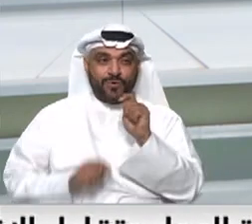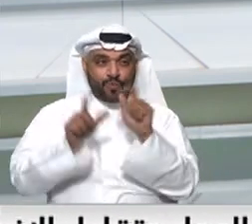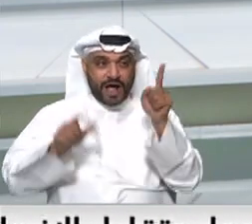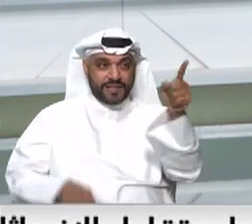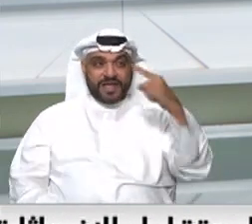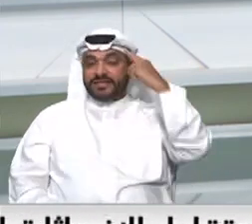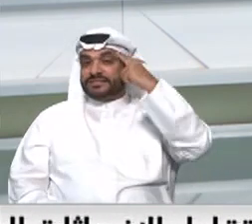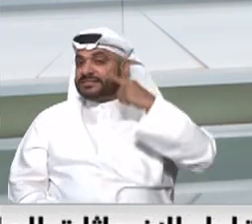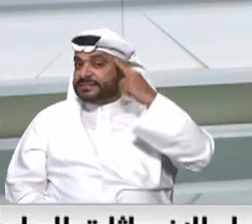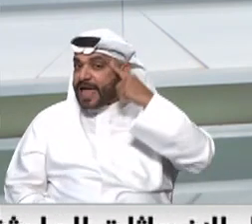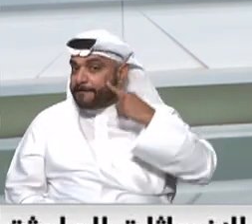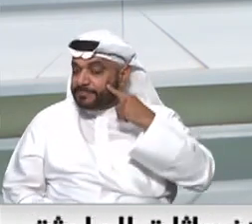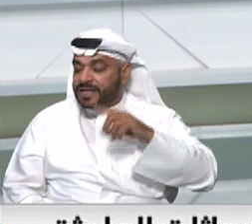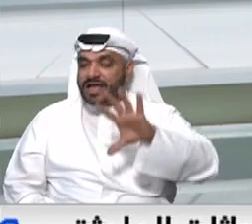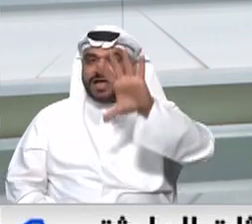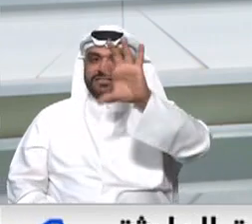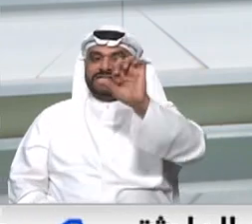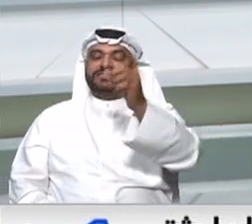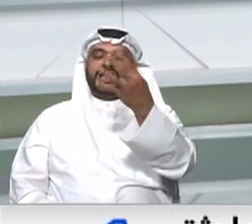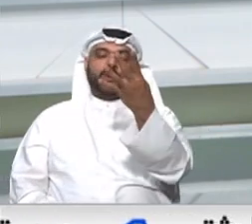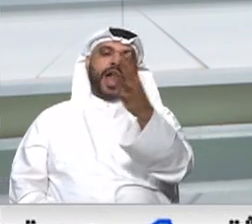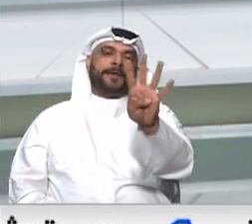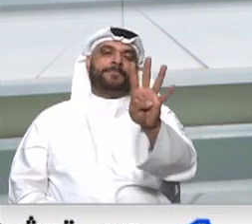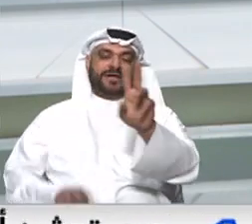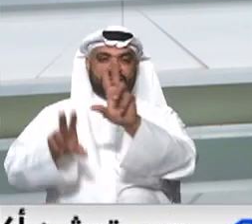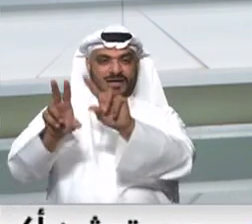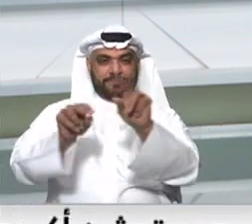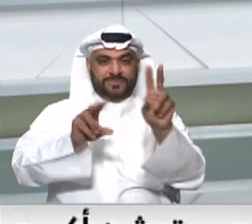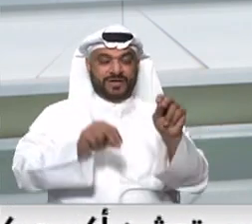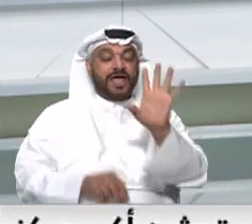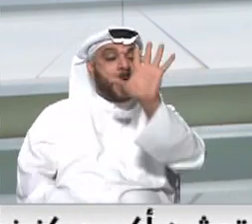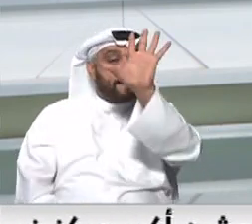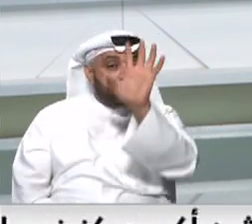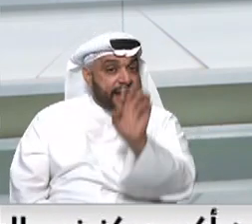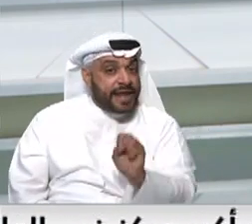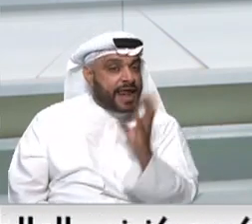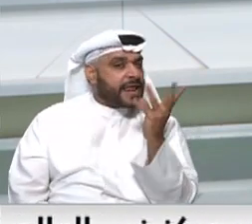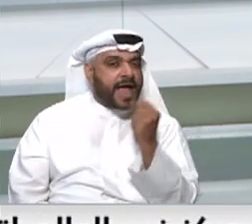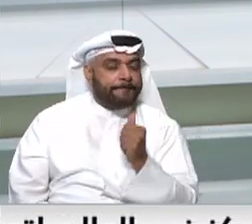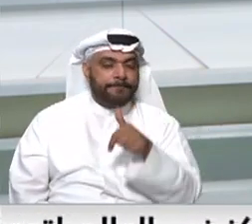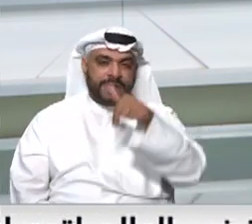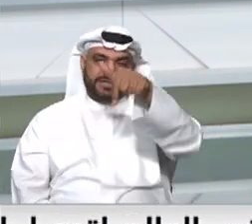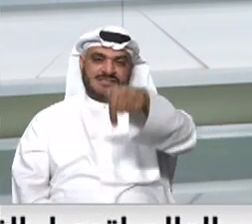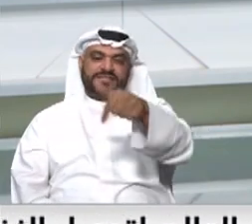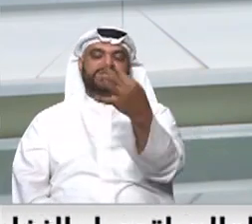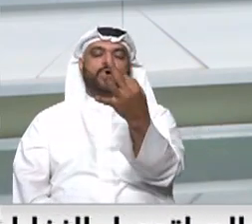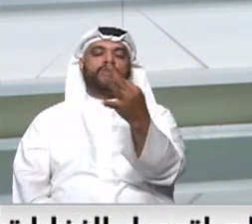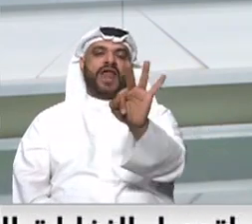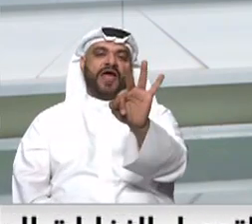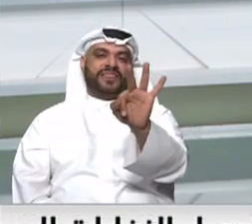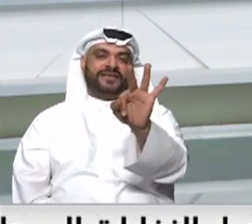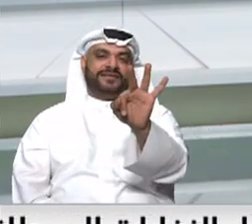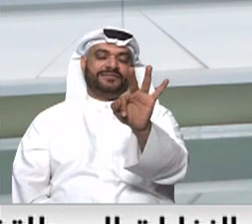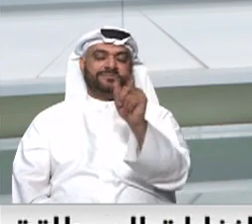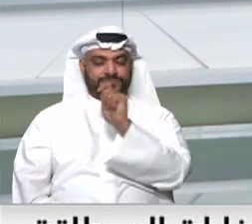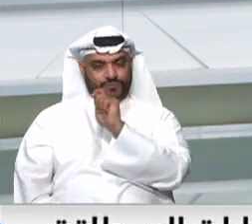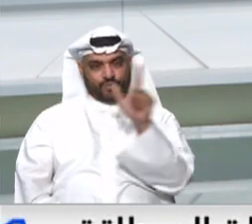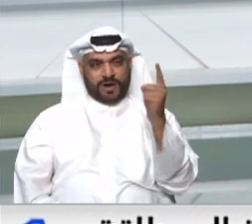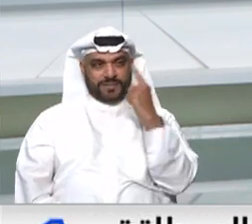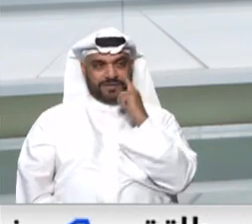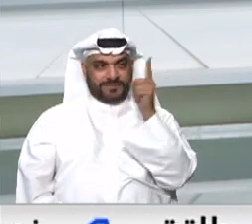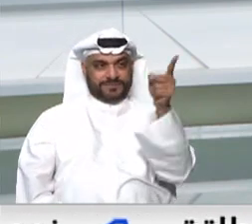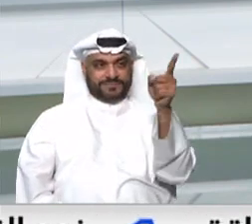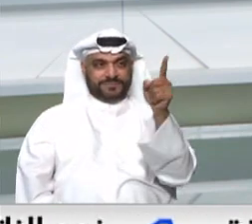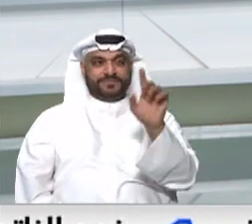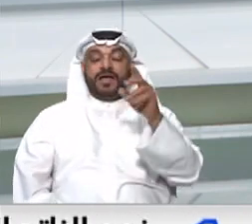المساء يوم الجمعه باذن الله 48 العظمى والصغرى 36 وهو الشمال الغربي خفيفه من 12 ل 35